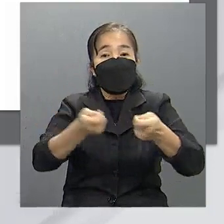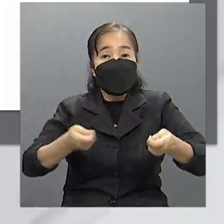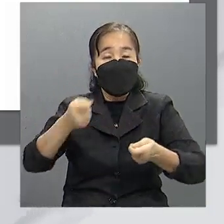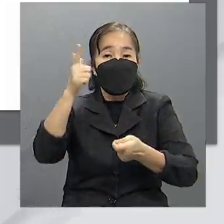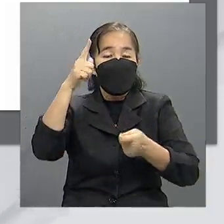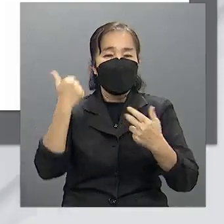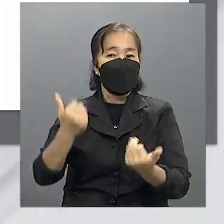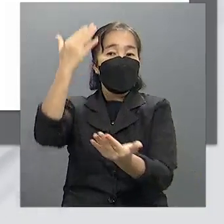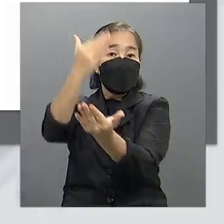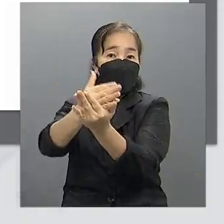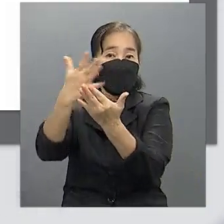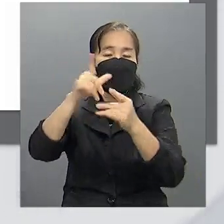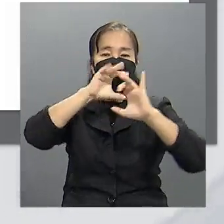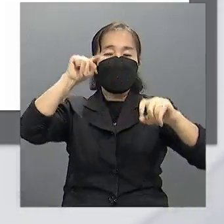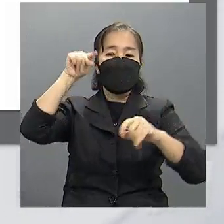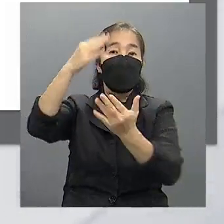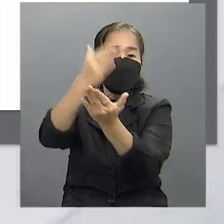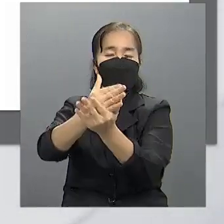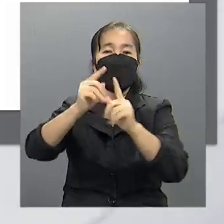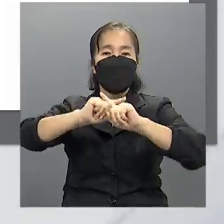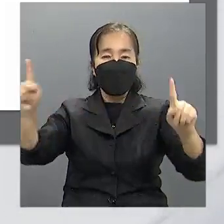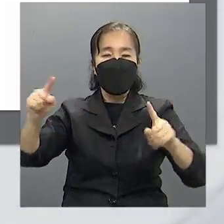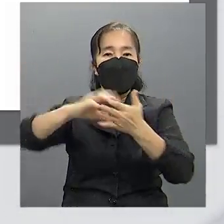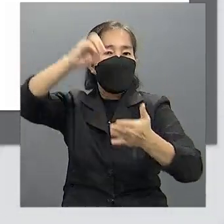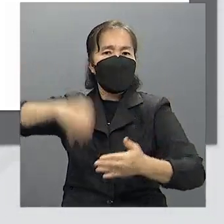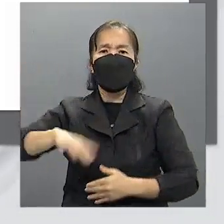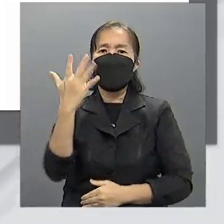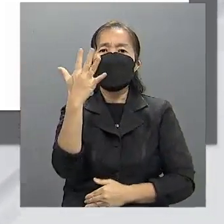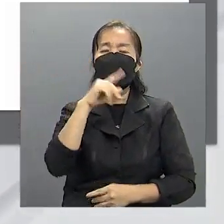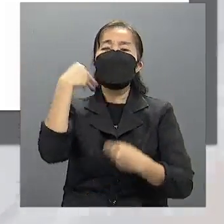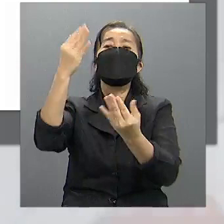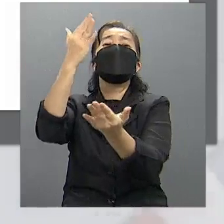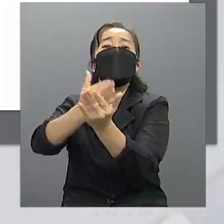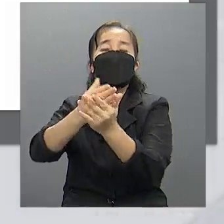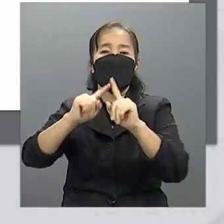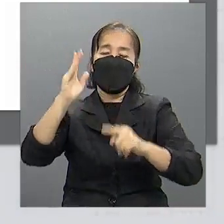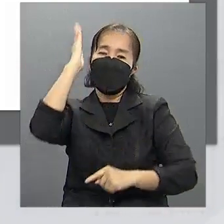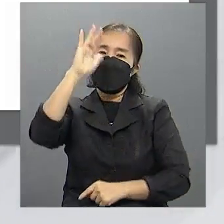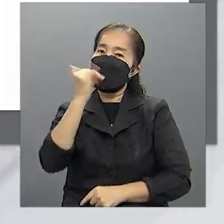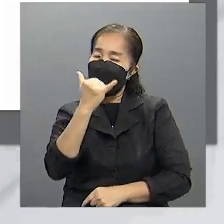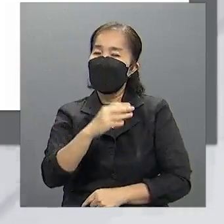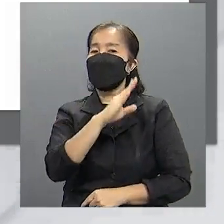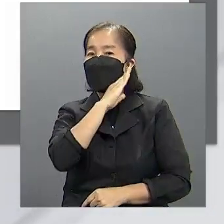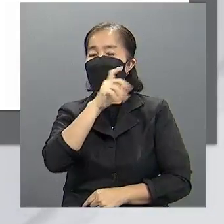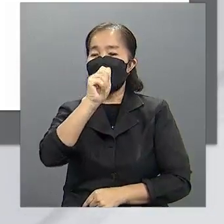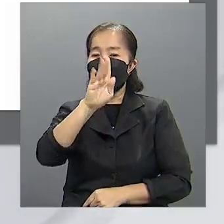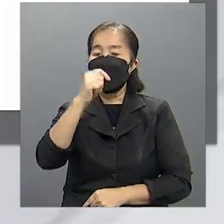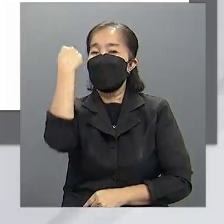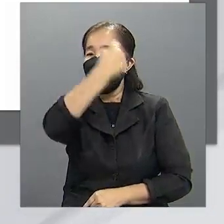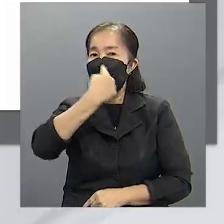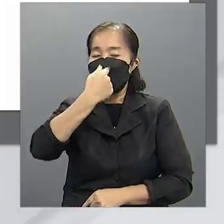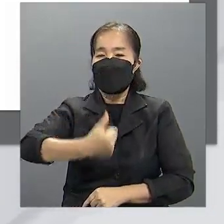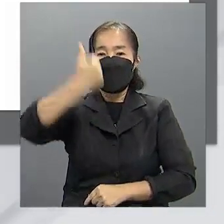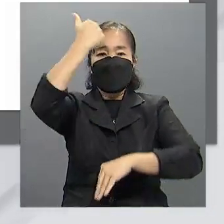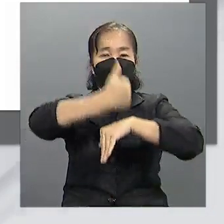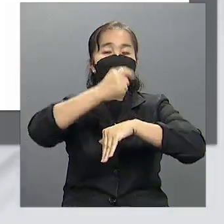ผลักดันจริงจังเหมือนช่วงที่มีการทำเหมืองเนี่ยเพราะฉะนั้นความเข้มข้นเชิงความรุนแรงระหว่างเอาเห